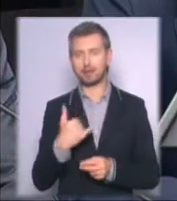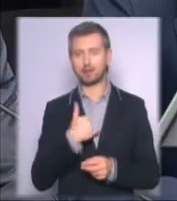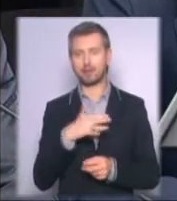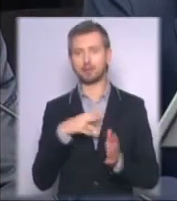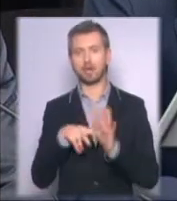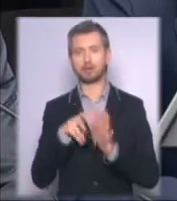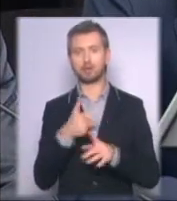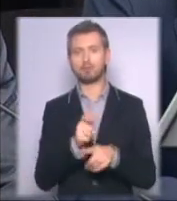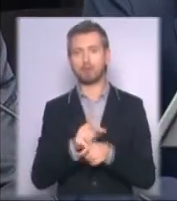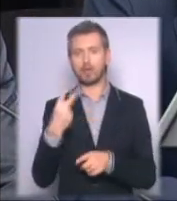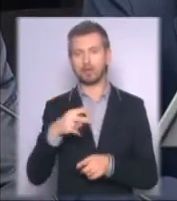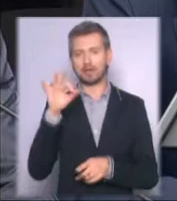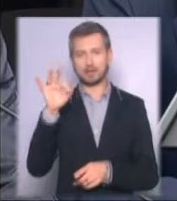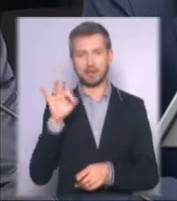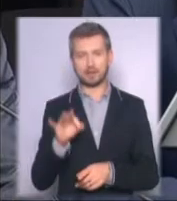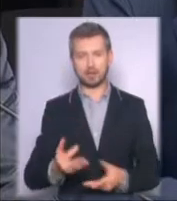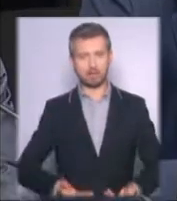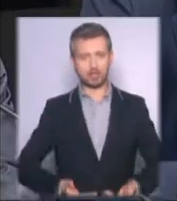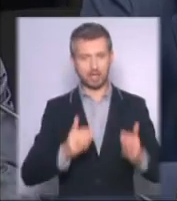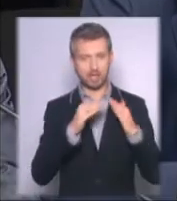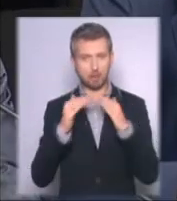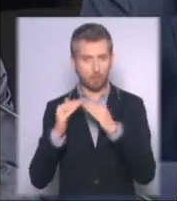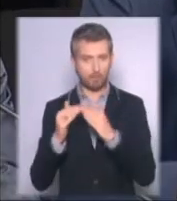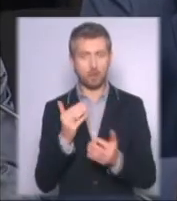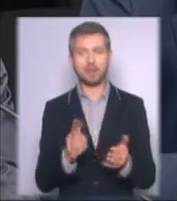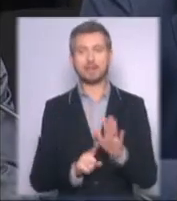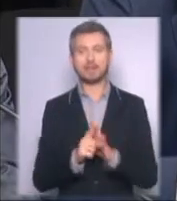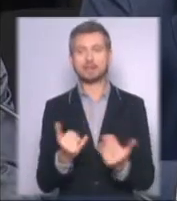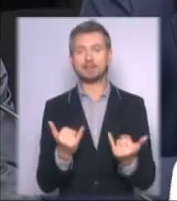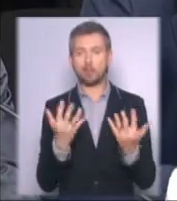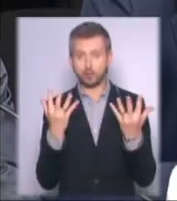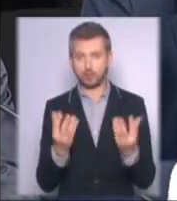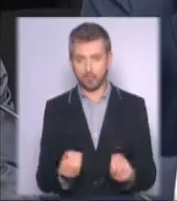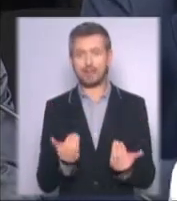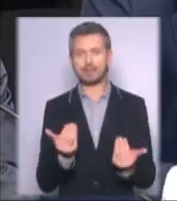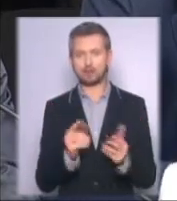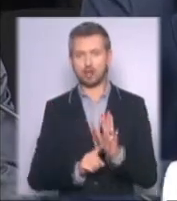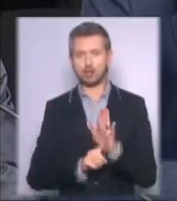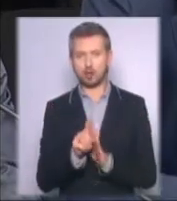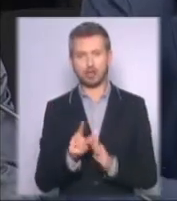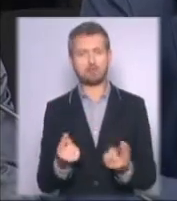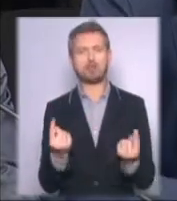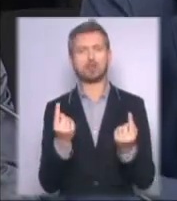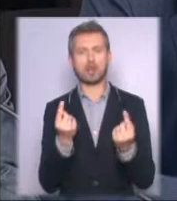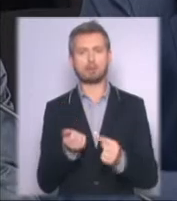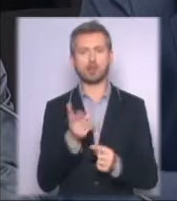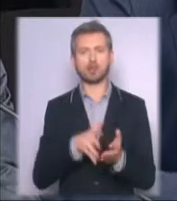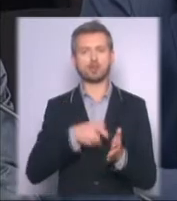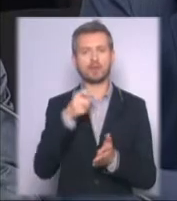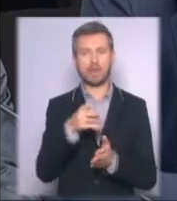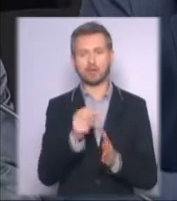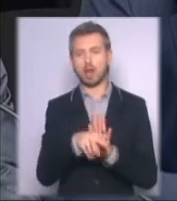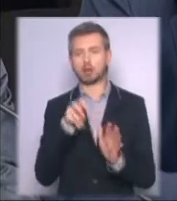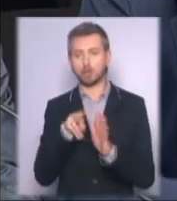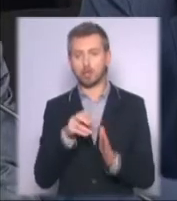отключено более 20% жилого фонда. С сегодняшнего дня, сейчас пошли масштабное количество заявок на отключение, по